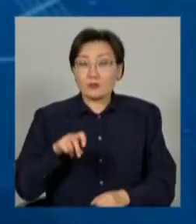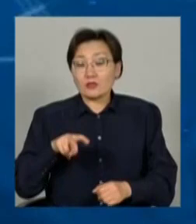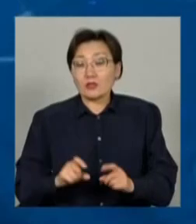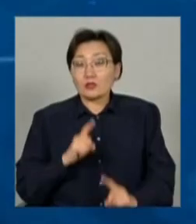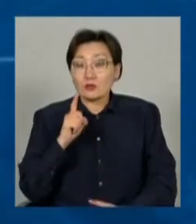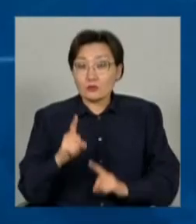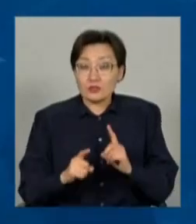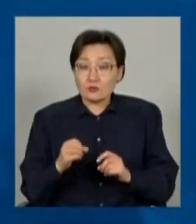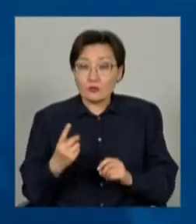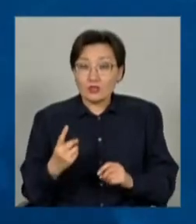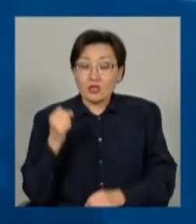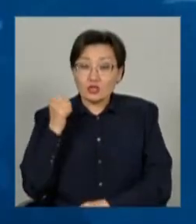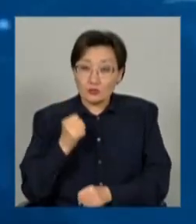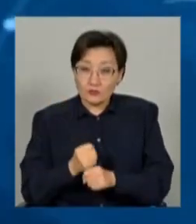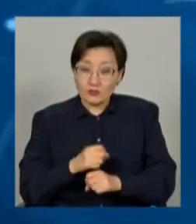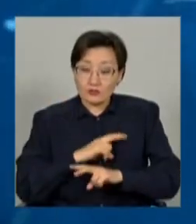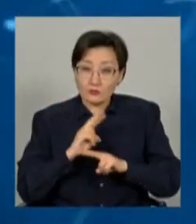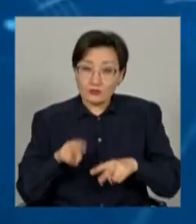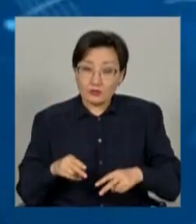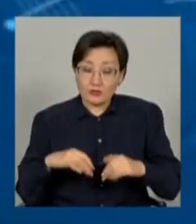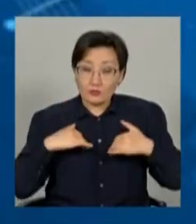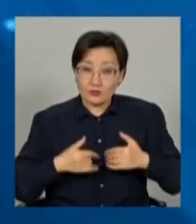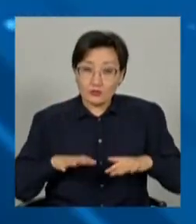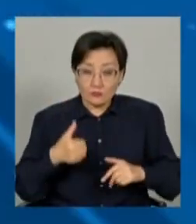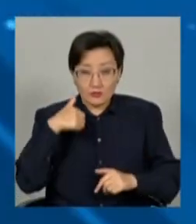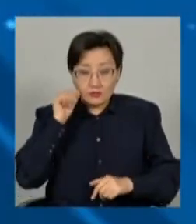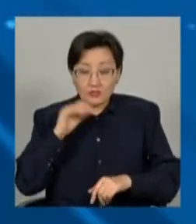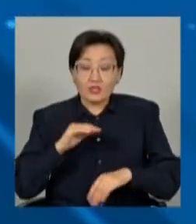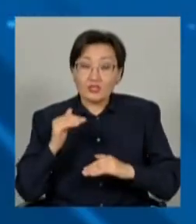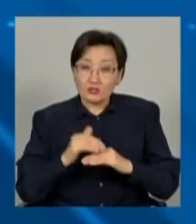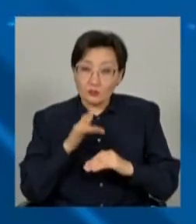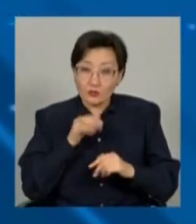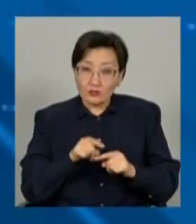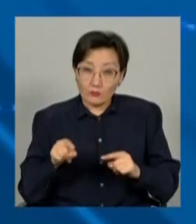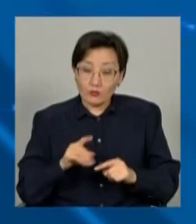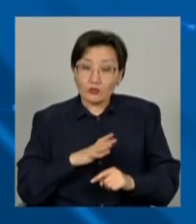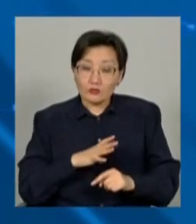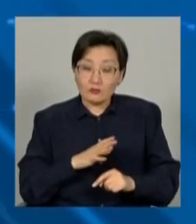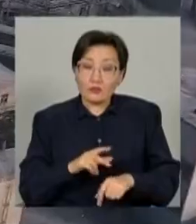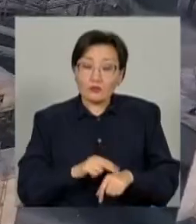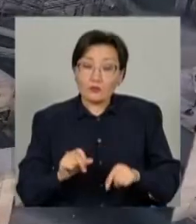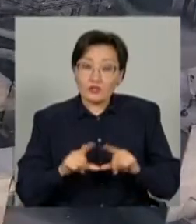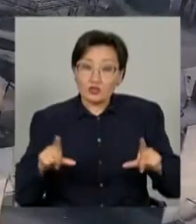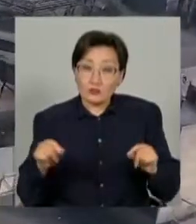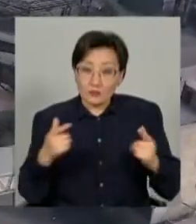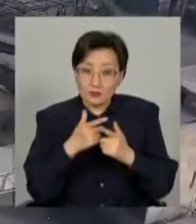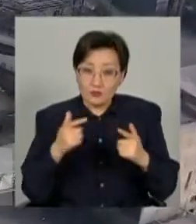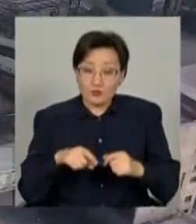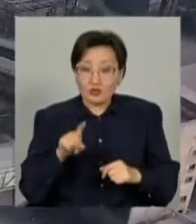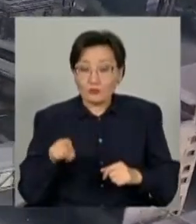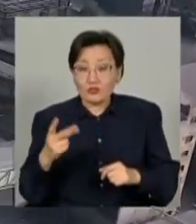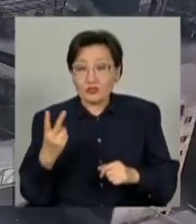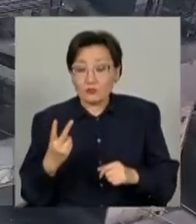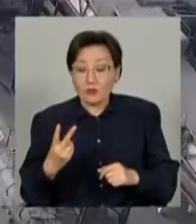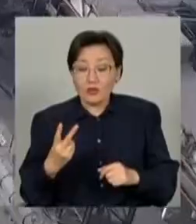ArcelorMittal Теміртауда тағы бір жұмысшы қаза тапты. Қайғылы оқиға кеше кешкісін болған. Облыстық полиция департаментінің мәліметінше нөмірі